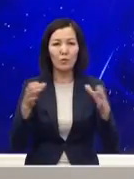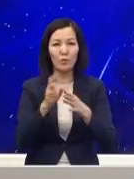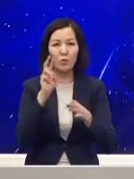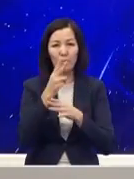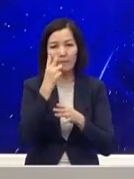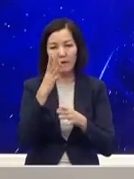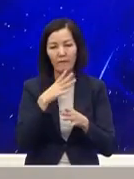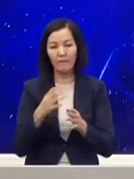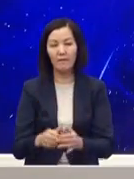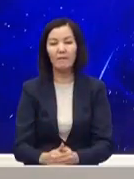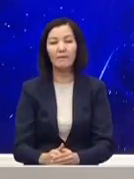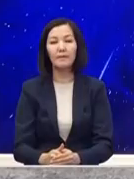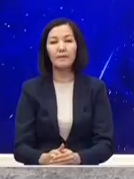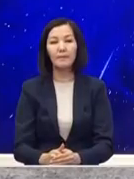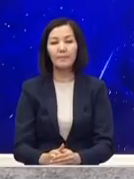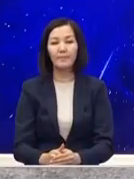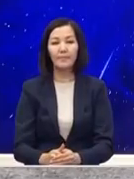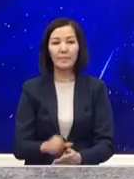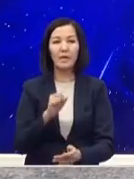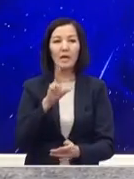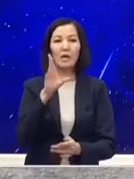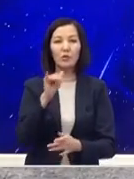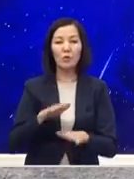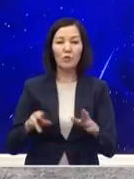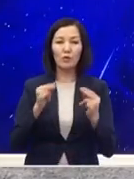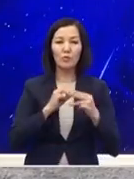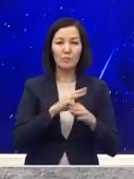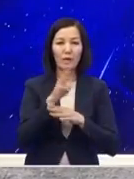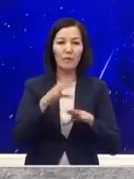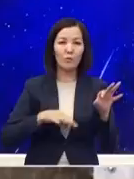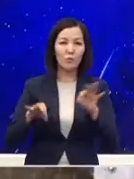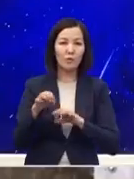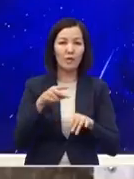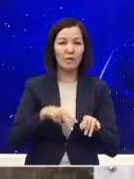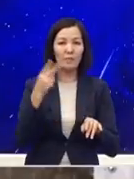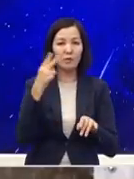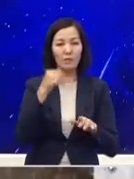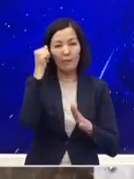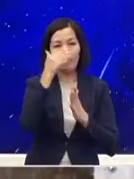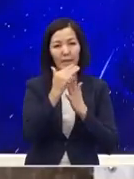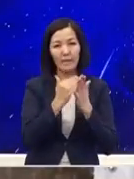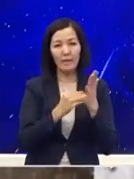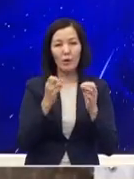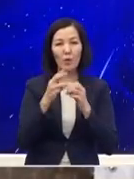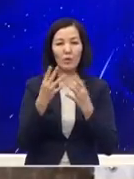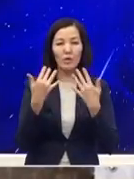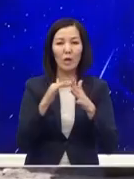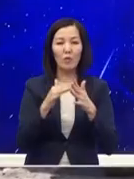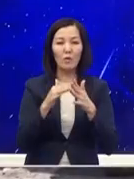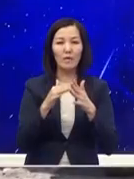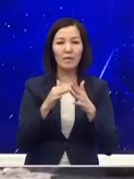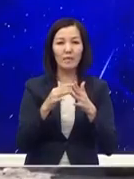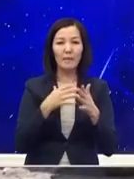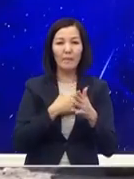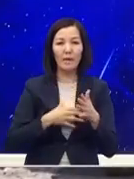өкілдері көріп қайтты. Ақсу ауданында жұмыспен қамту жол картасы 2020 бағдарламасымен 12 ауылдық округтің